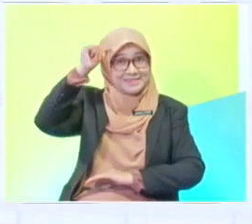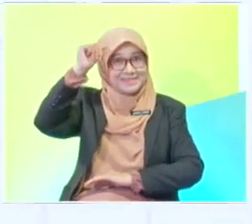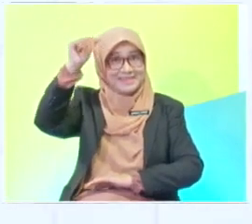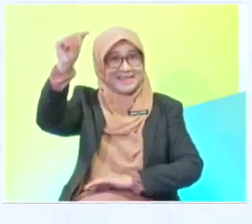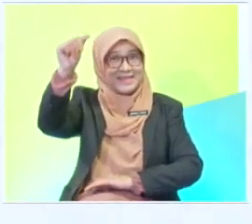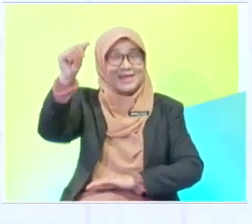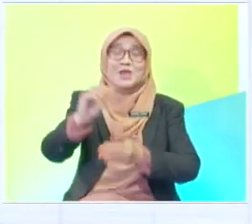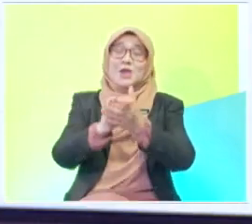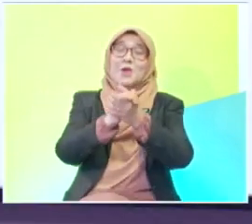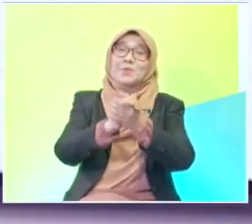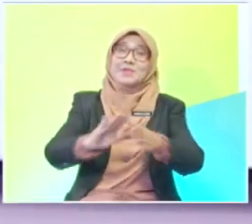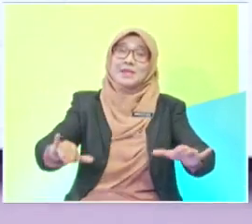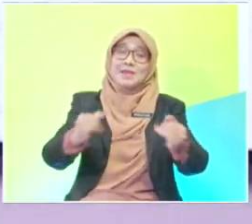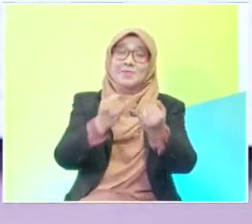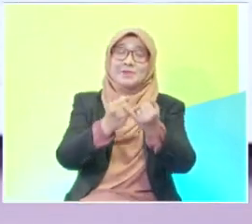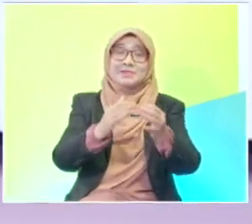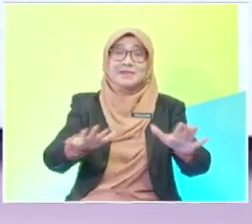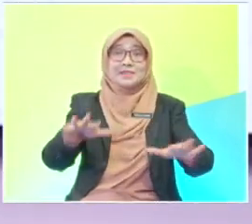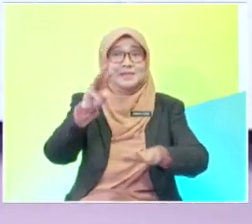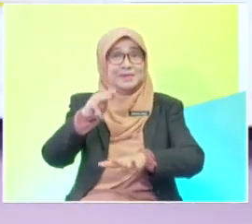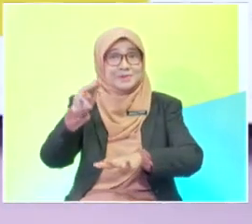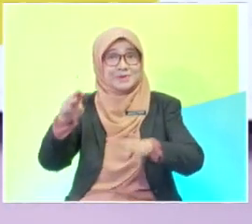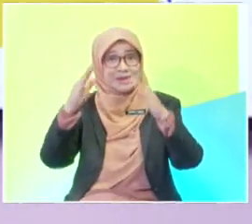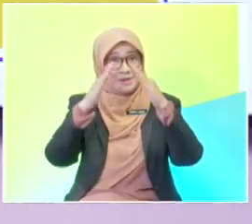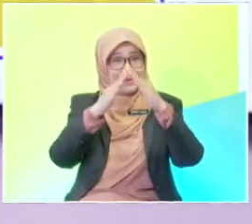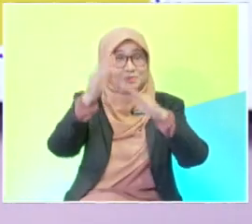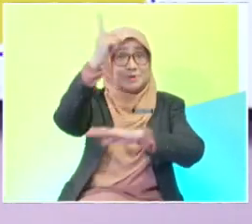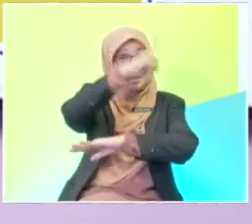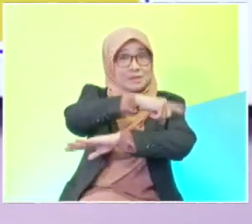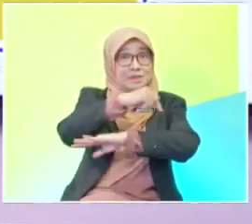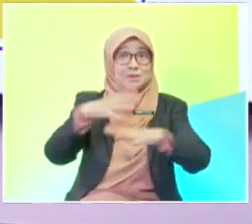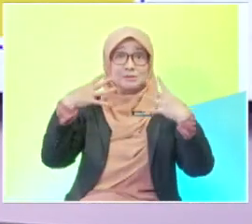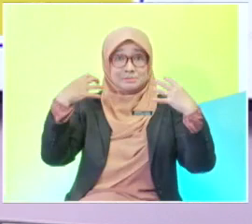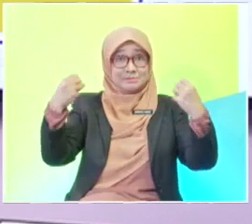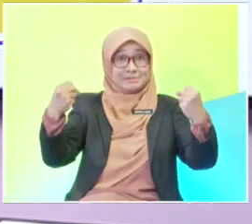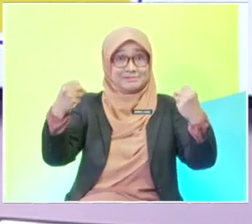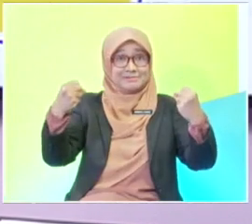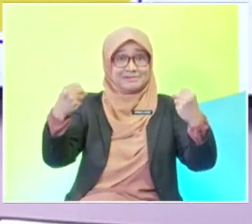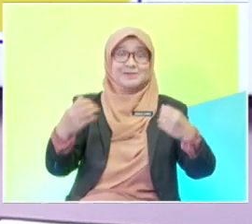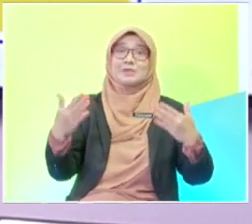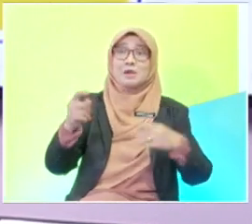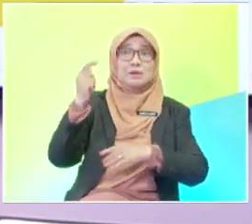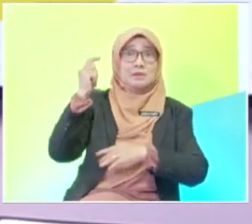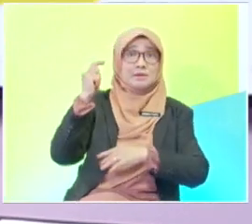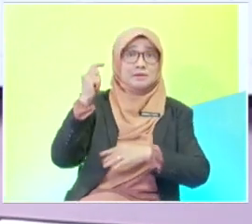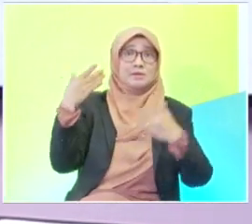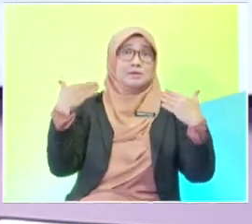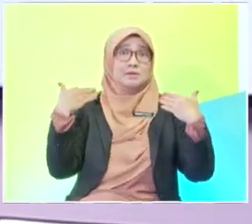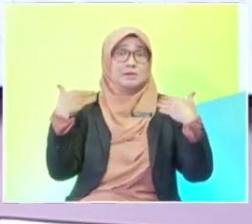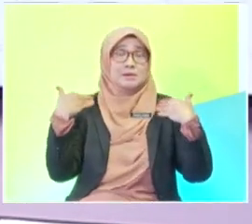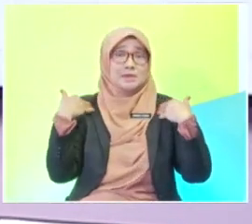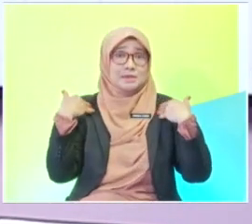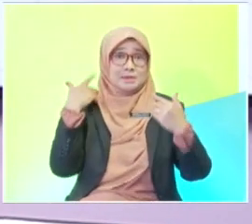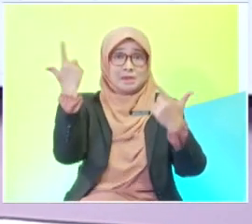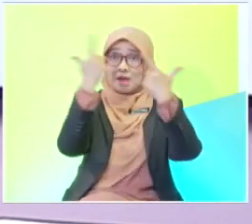Assalamualaikum dan selamat sejahtera murid-murid di rumah. Hari ini sihat tak? Tadi nampakkan kita ada lakonan sedikit mengenai